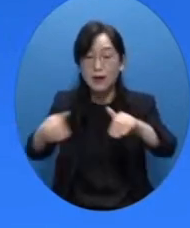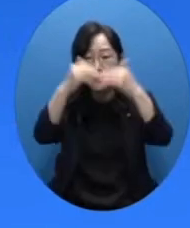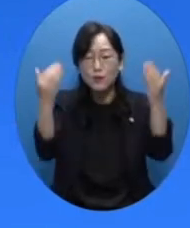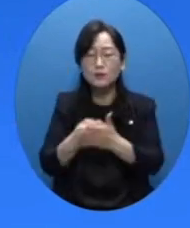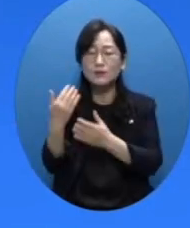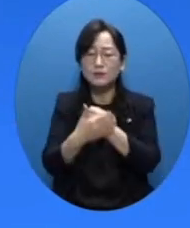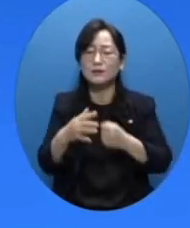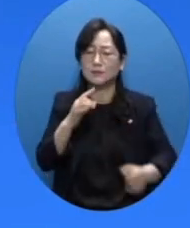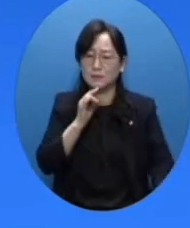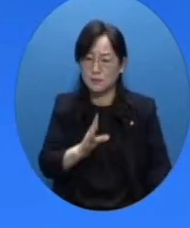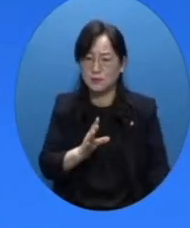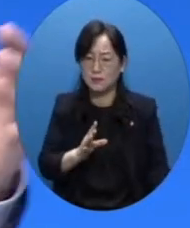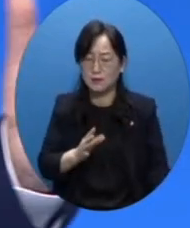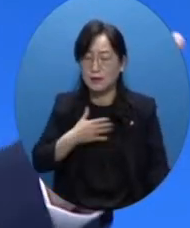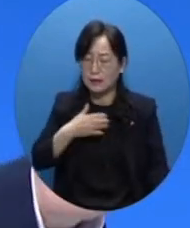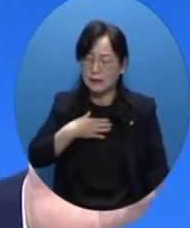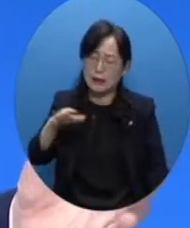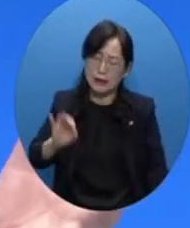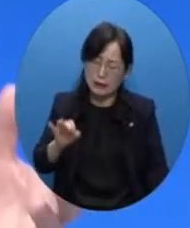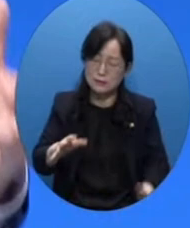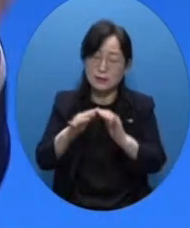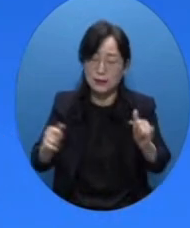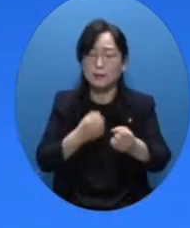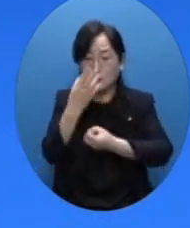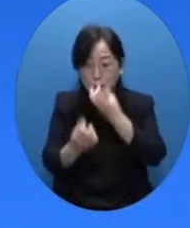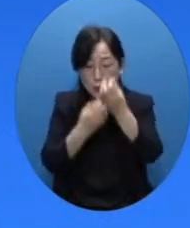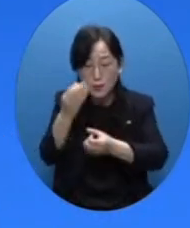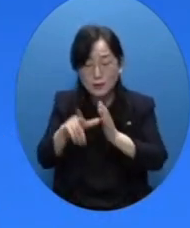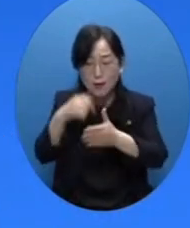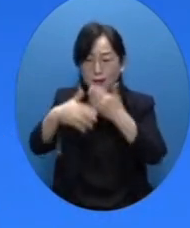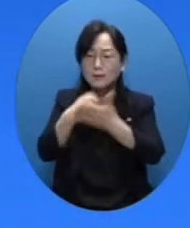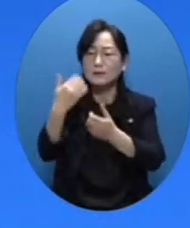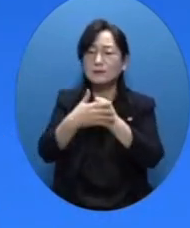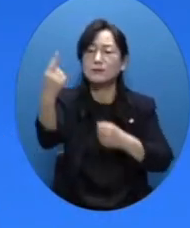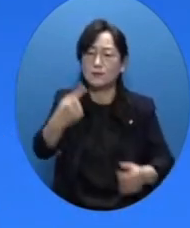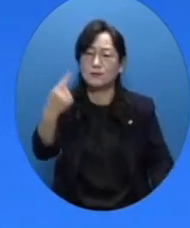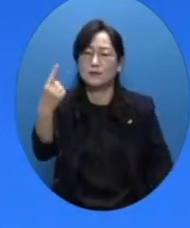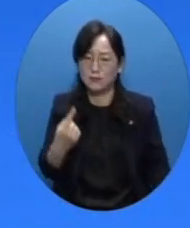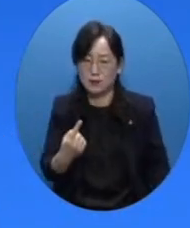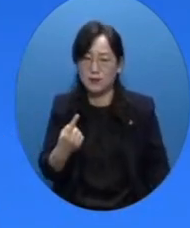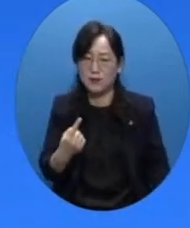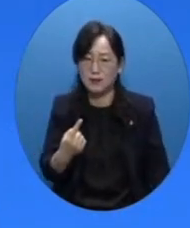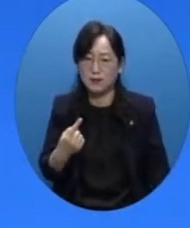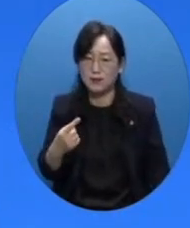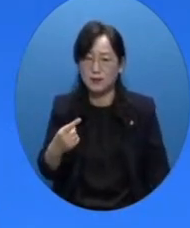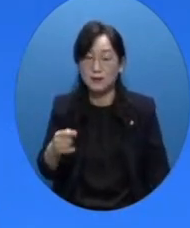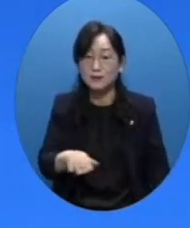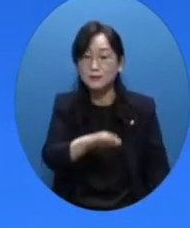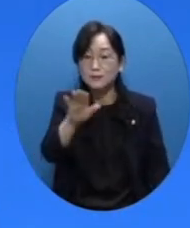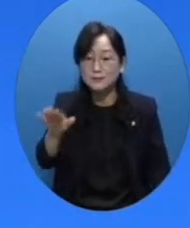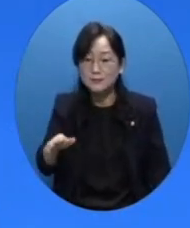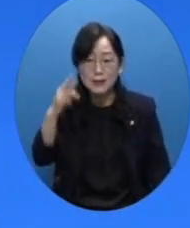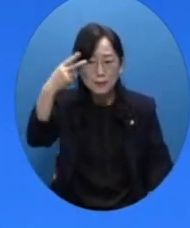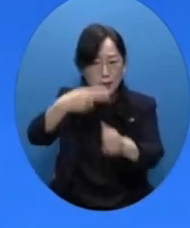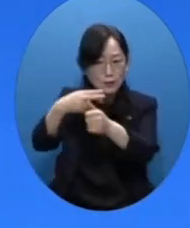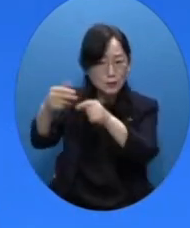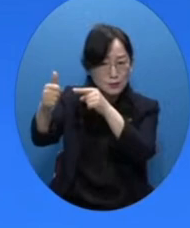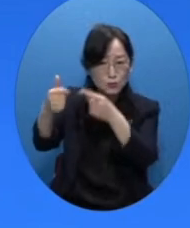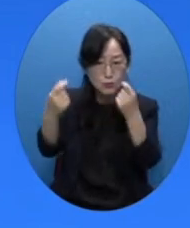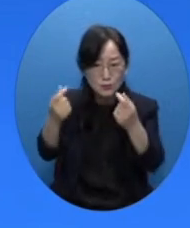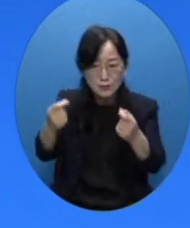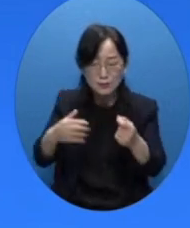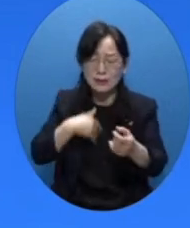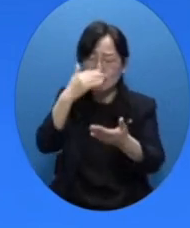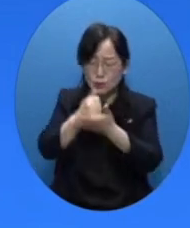의뢰입니다 나는 아무 것도 아닙니다 고백할 때 하나님의 은혜가 임하게 되는 것입니다 우리가 사도 바울처럼 내가 제 1의 2